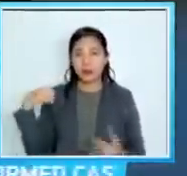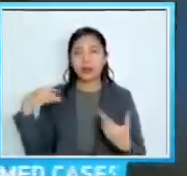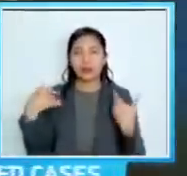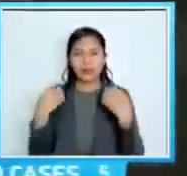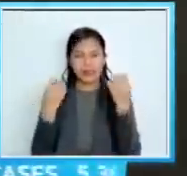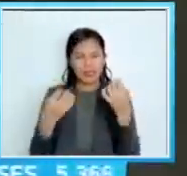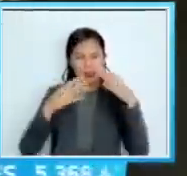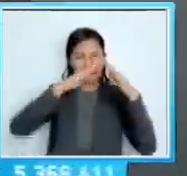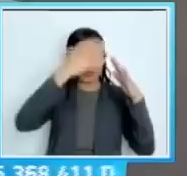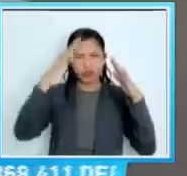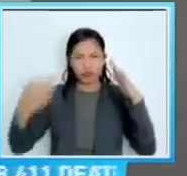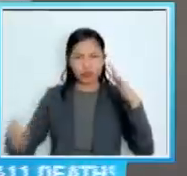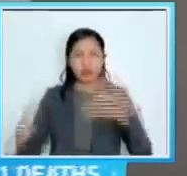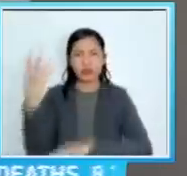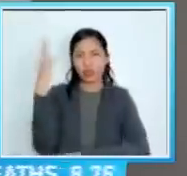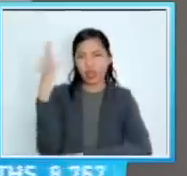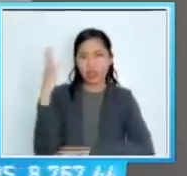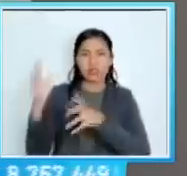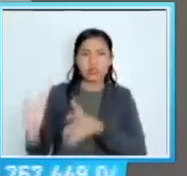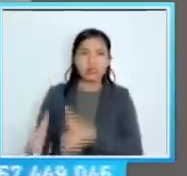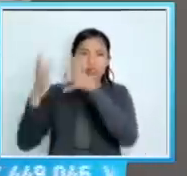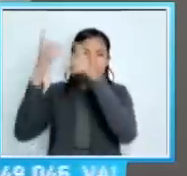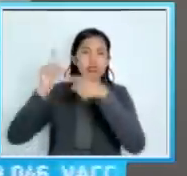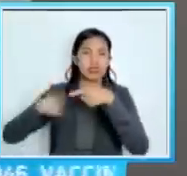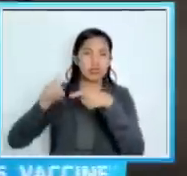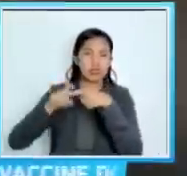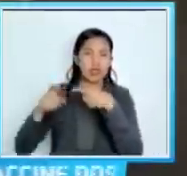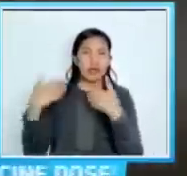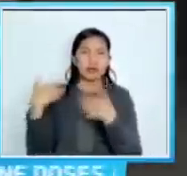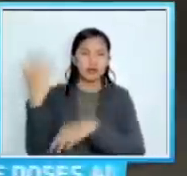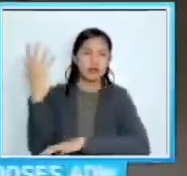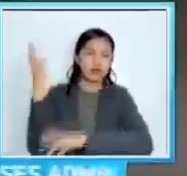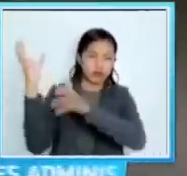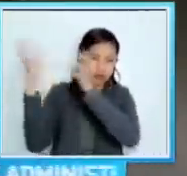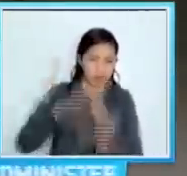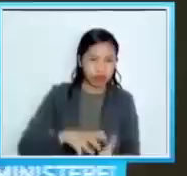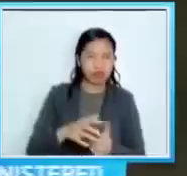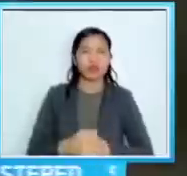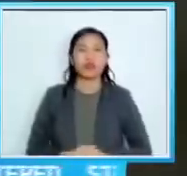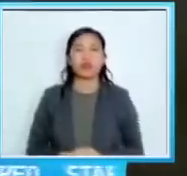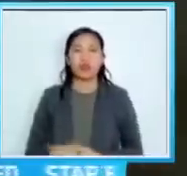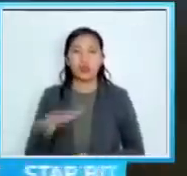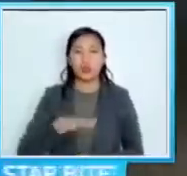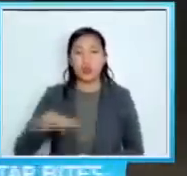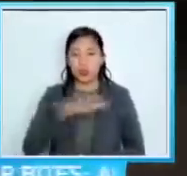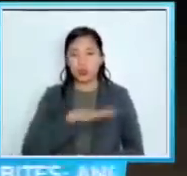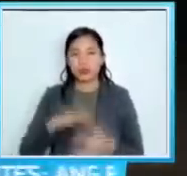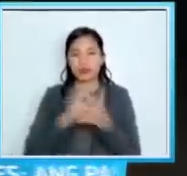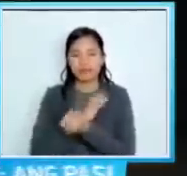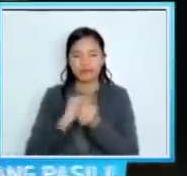nagtumbahang puno at poste ng kuryente ang sumalubong sa bayan ng Rojas kung saan huling naglandfall ang bagyong Odette noong Biyernes.